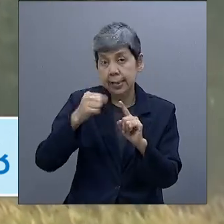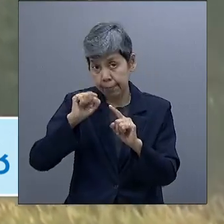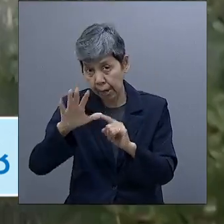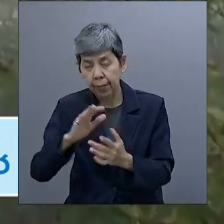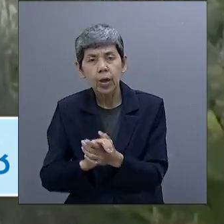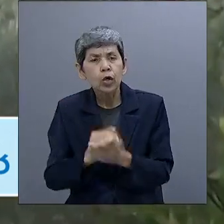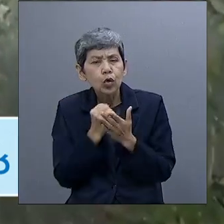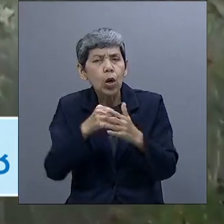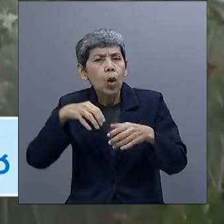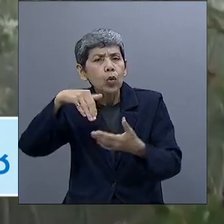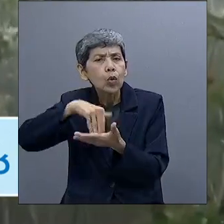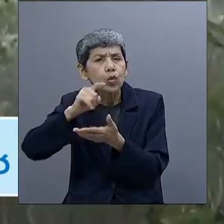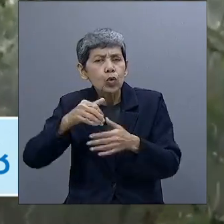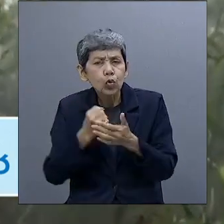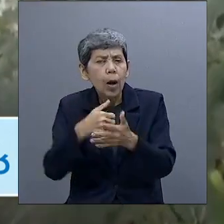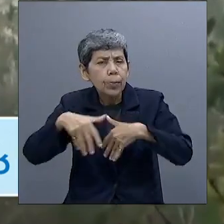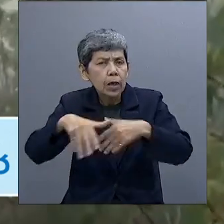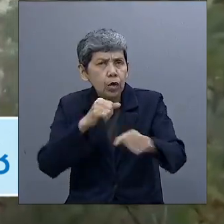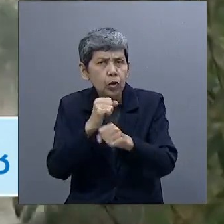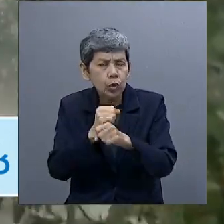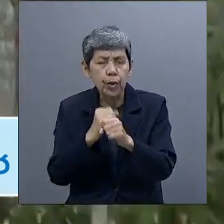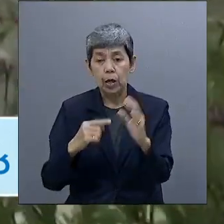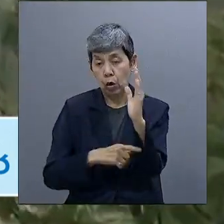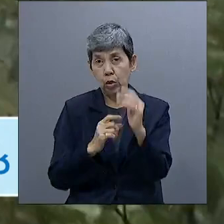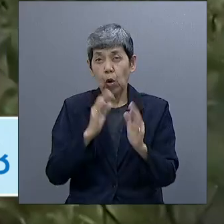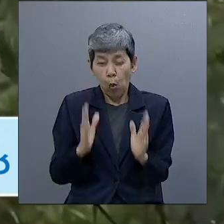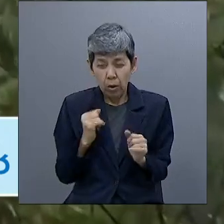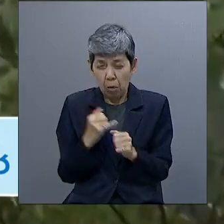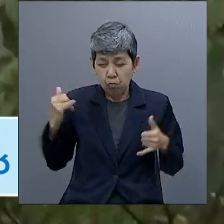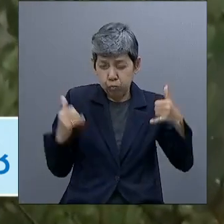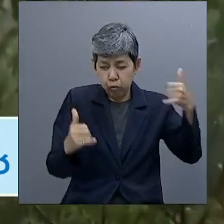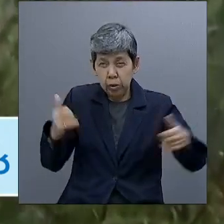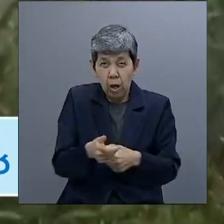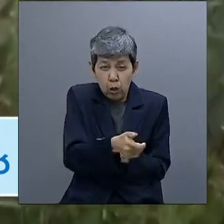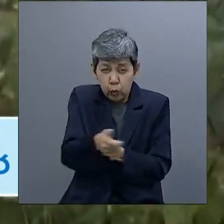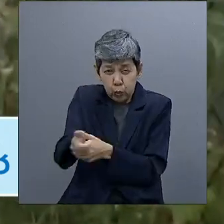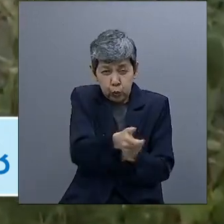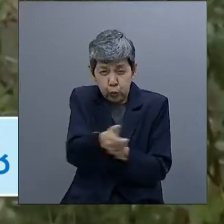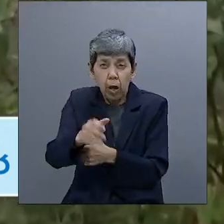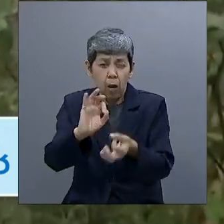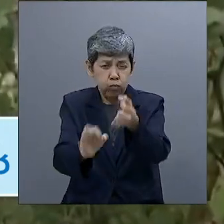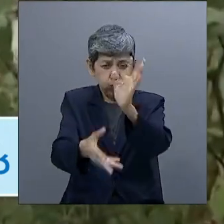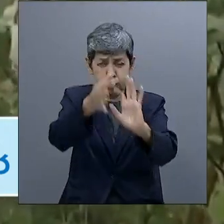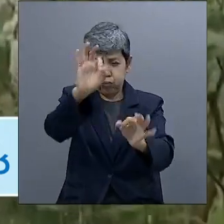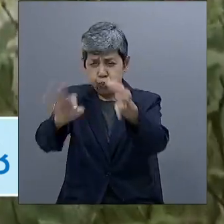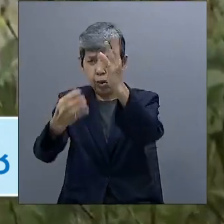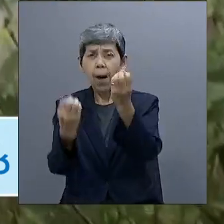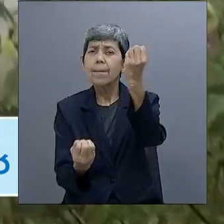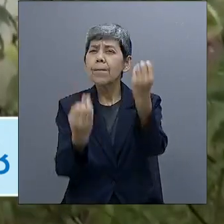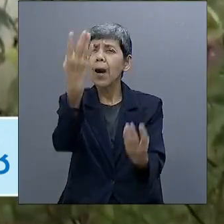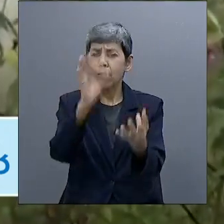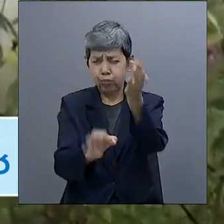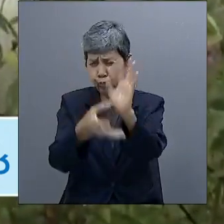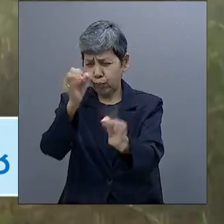าสาธารณภัยจังหวัดนครศรีธรรมราชระดมเจ้าหน้าที่ฉีดน้ำสกัดไฟไหม้ที่ลุกไหม้ป่าพรุควนเคร